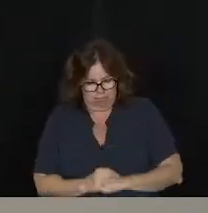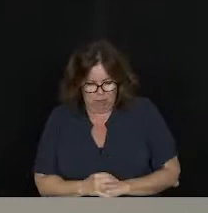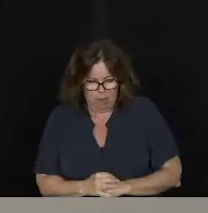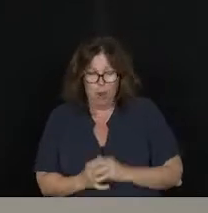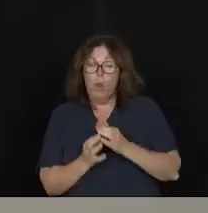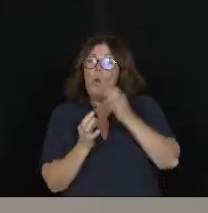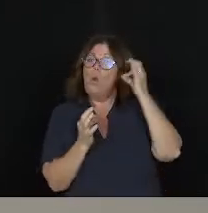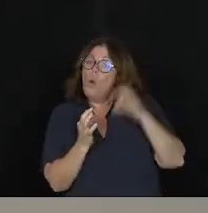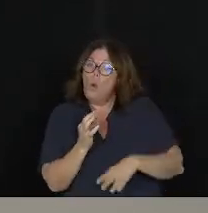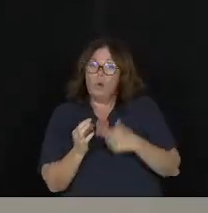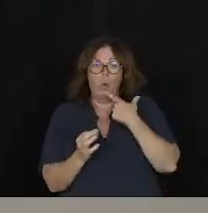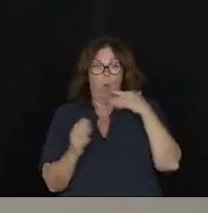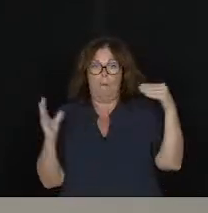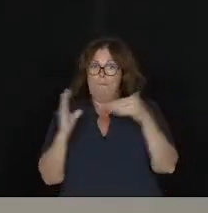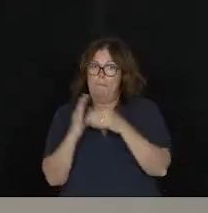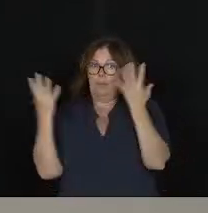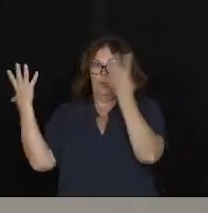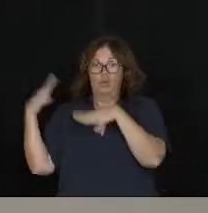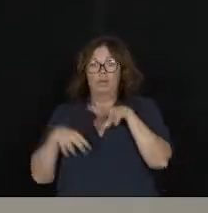que en 1939,